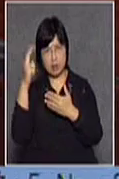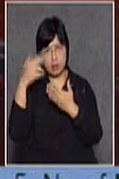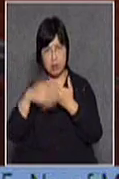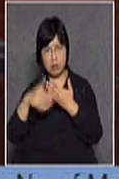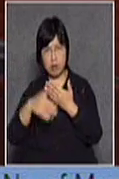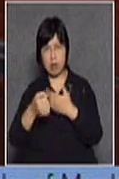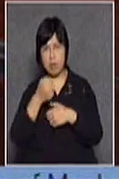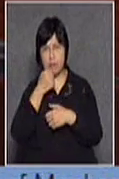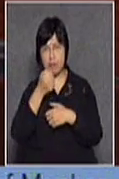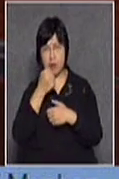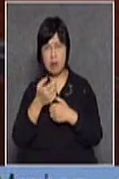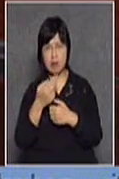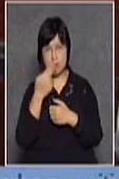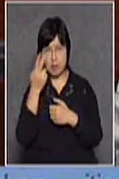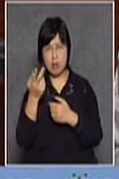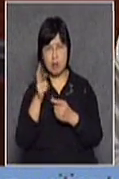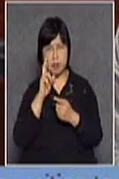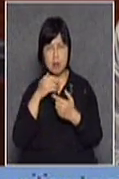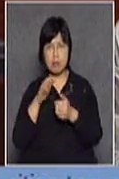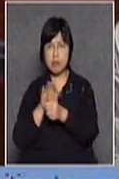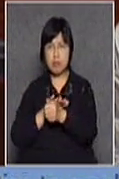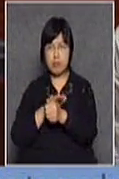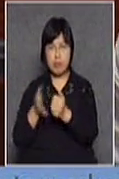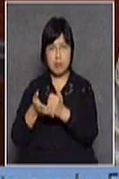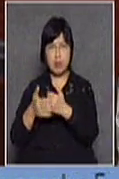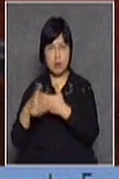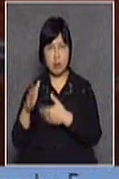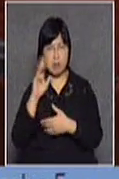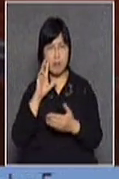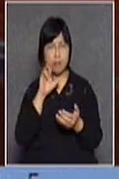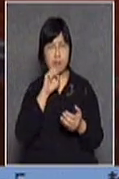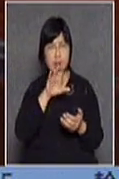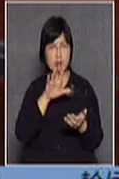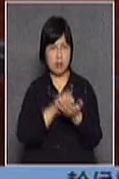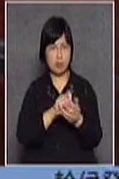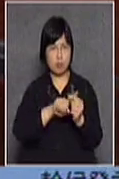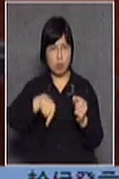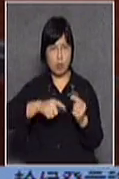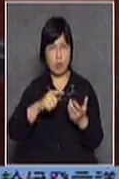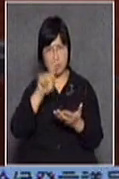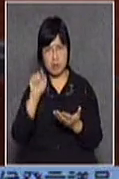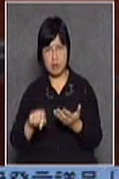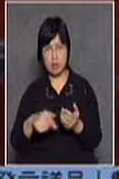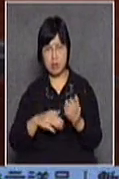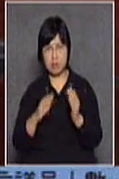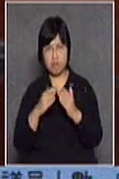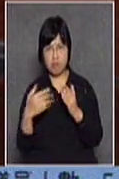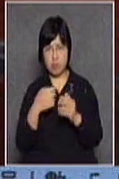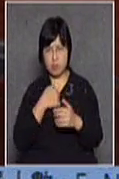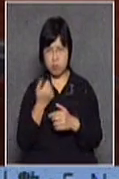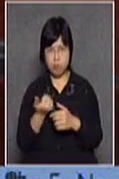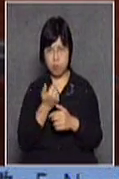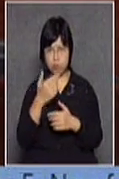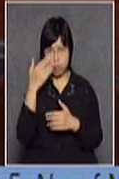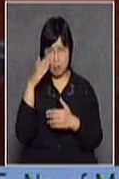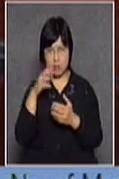微揚咧？ 係嘛？ 嗱，主席，我嘅問題有關佔中嘅問題。頭先啊，局長講到話要充分掌握情報，